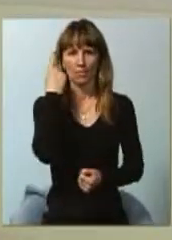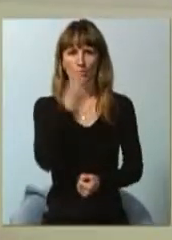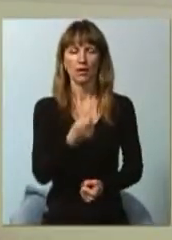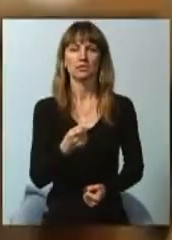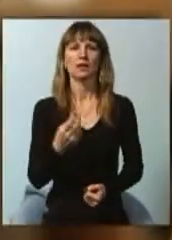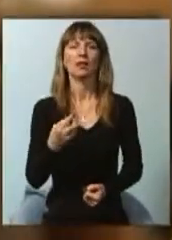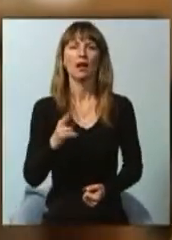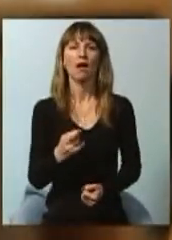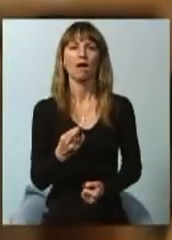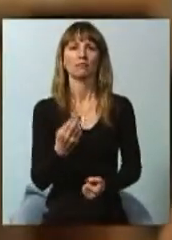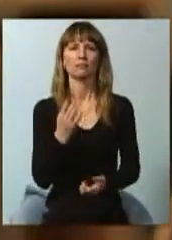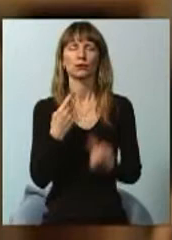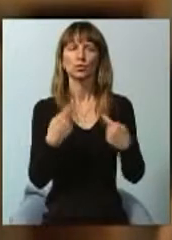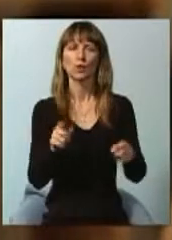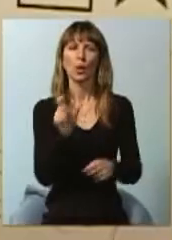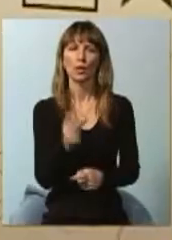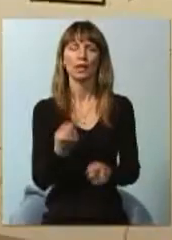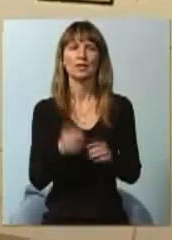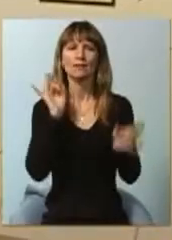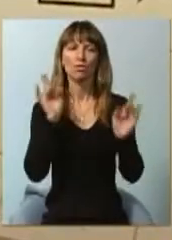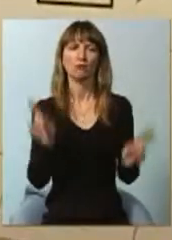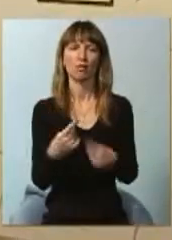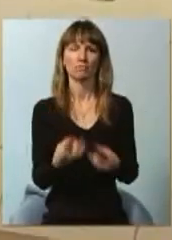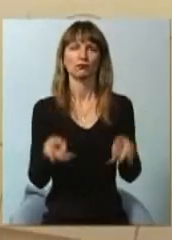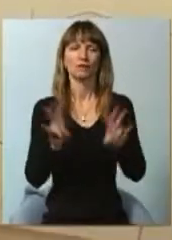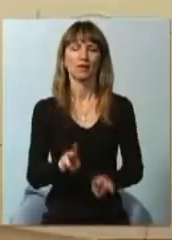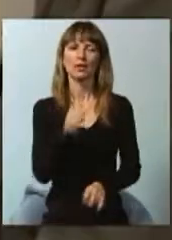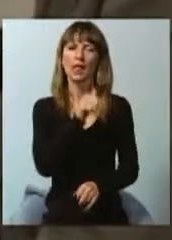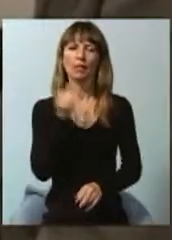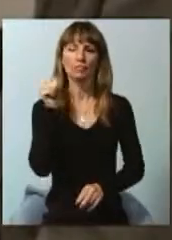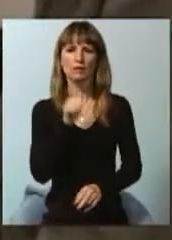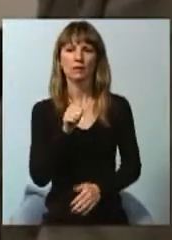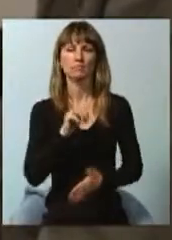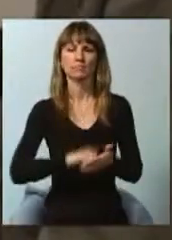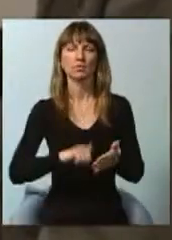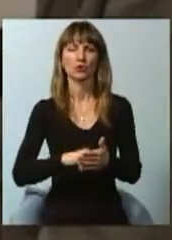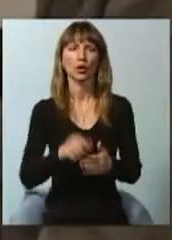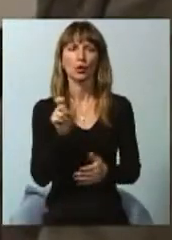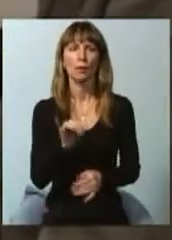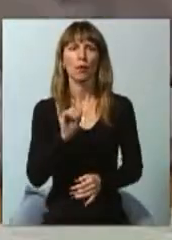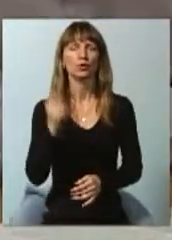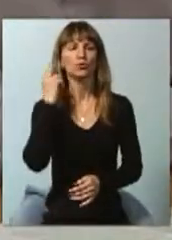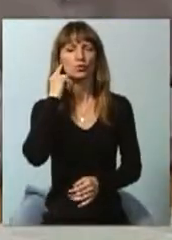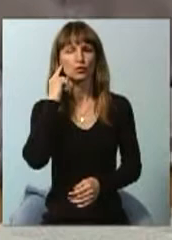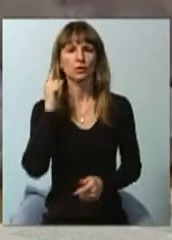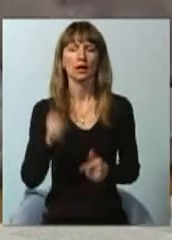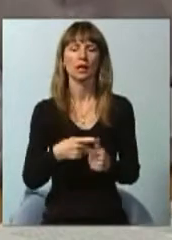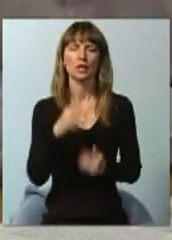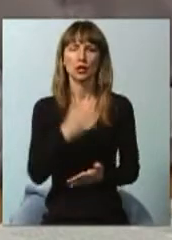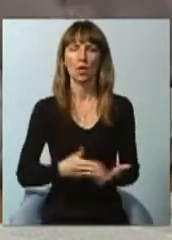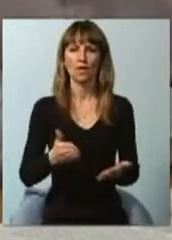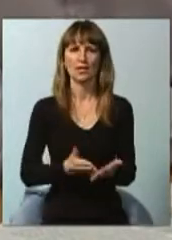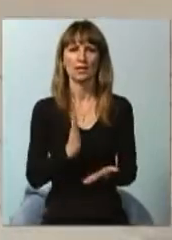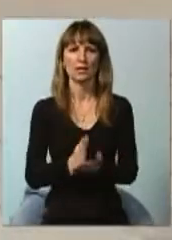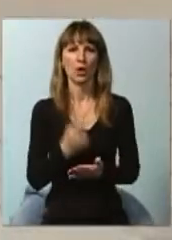Та для деяких людей всі ці звуки та мелодії залишаються таємницею. З певних причин такі люди погано чують або є абсолютно